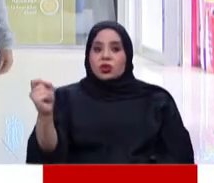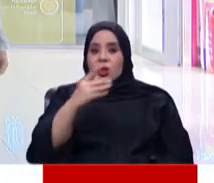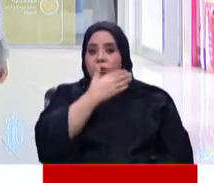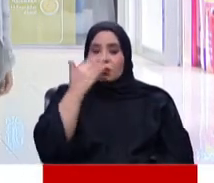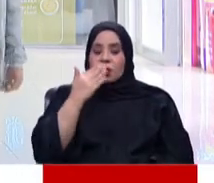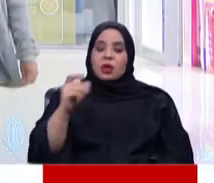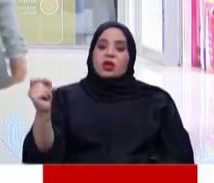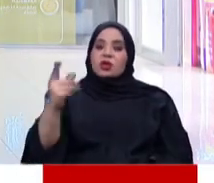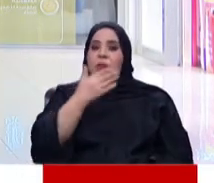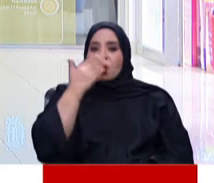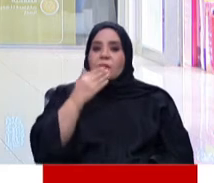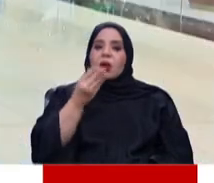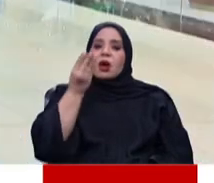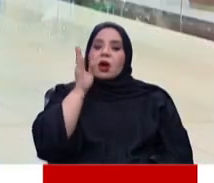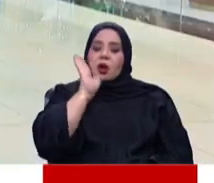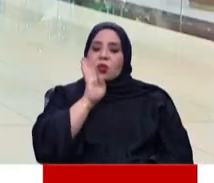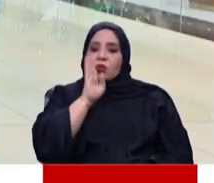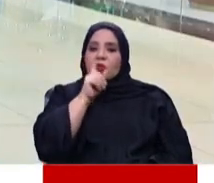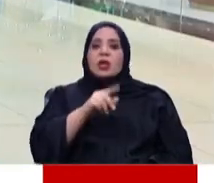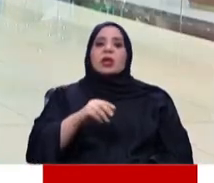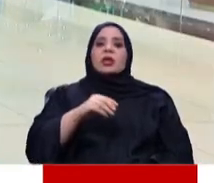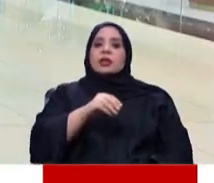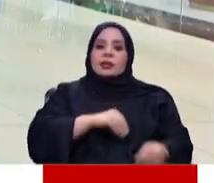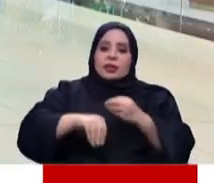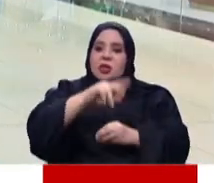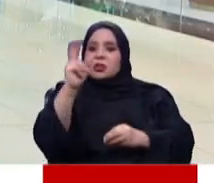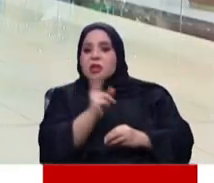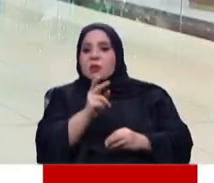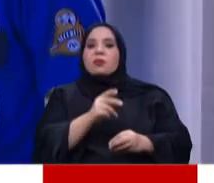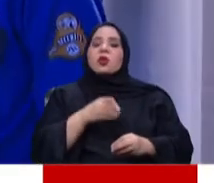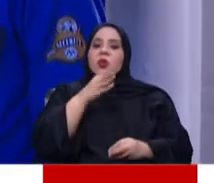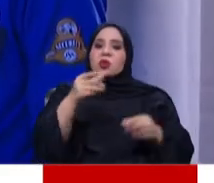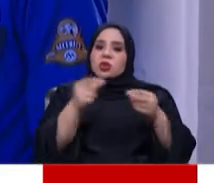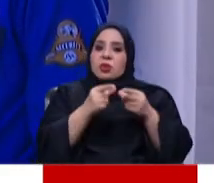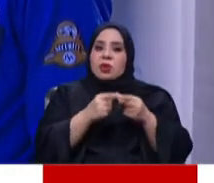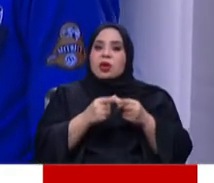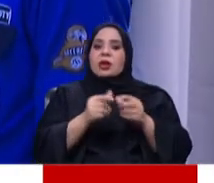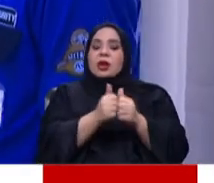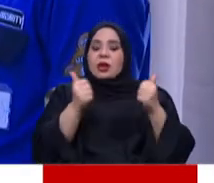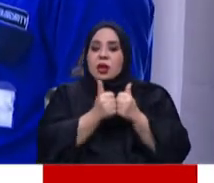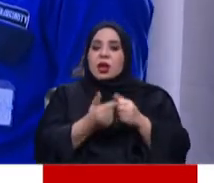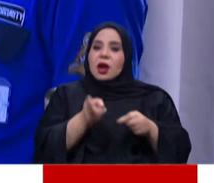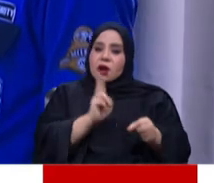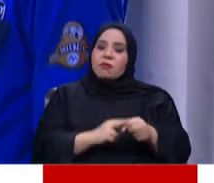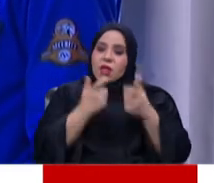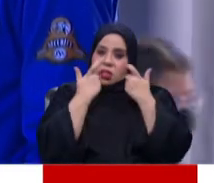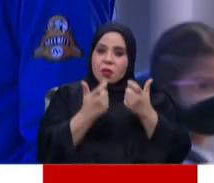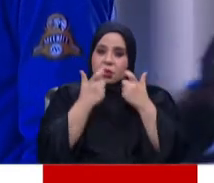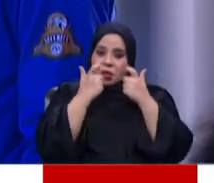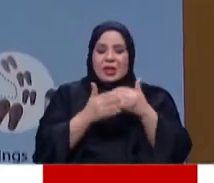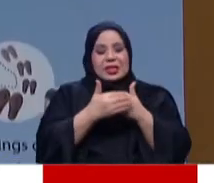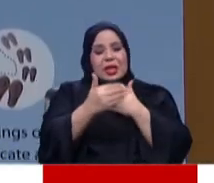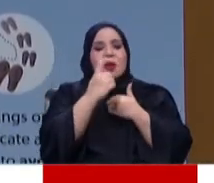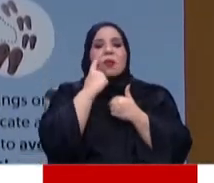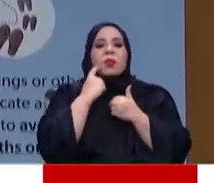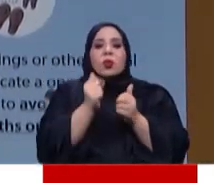الشهر المتعارف عليه بالتزاور والتجمعات الاجتماعية، شدد الفريق بهذا الشأن على ضرورة تجنب التجمعات